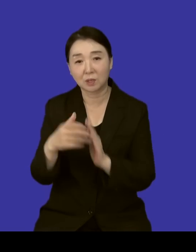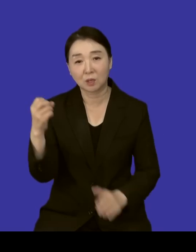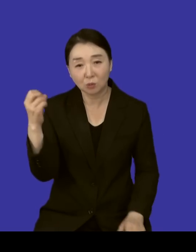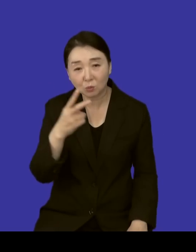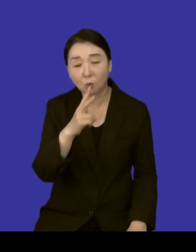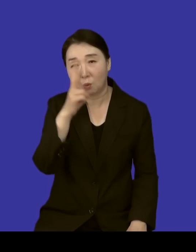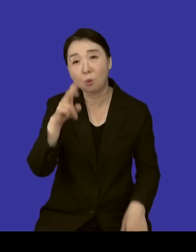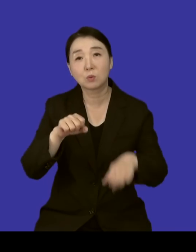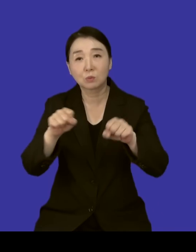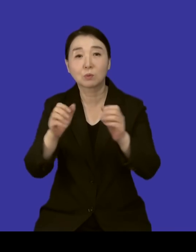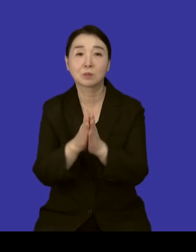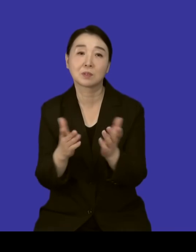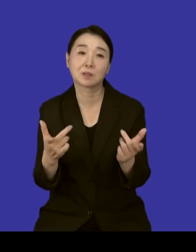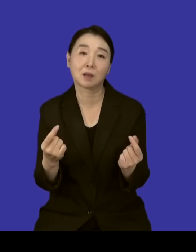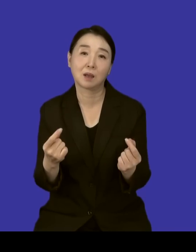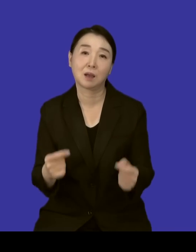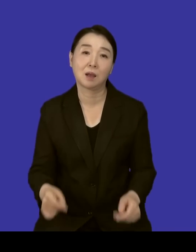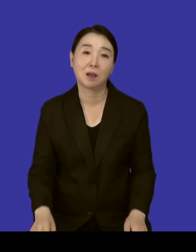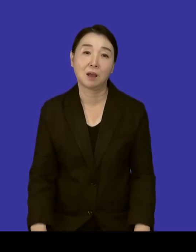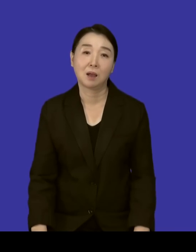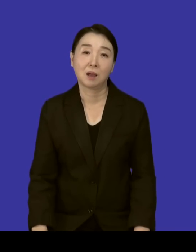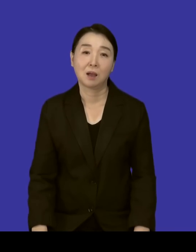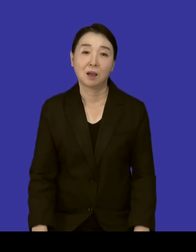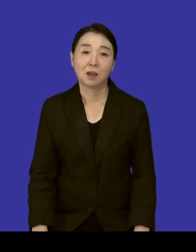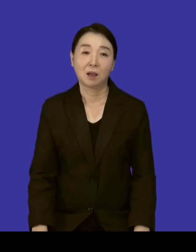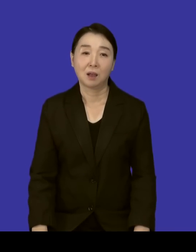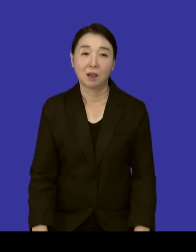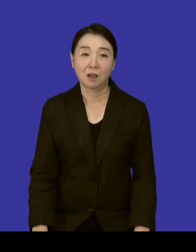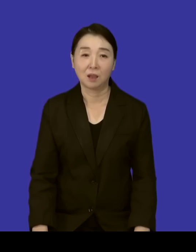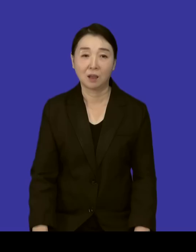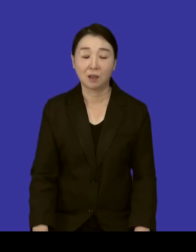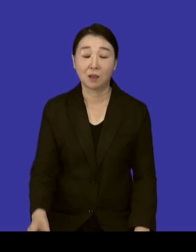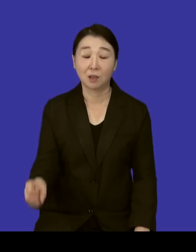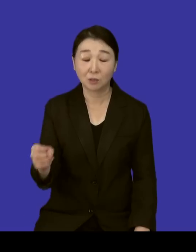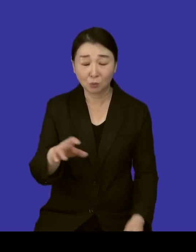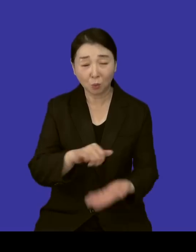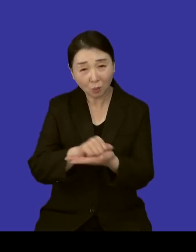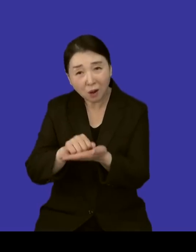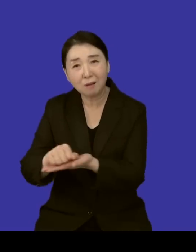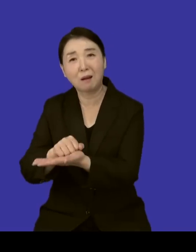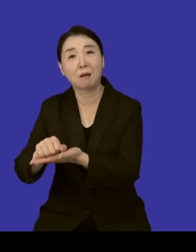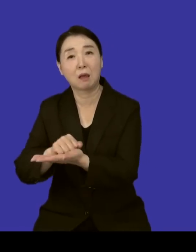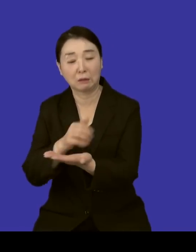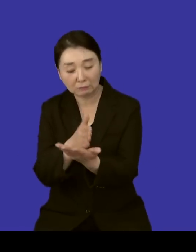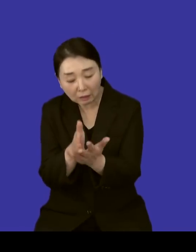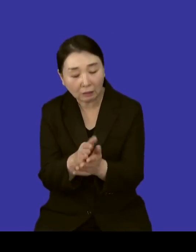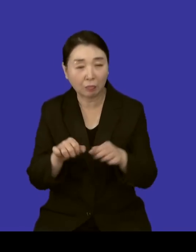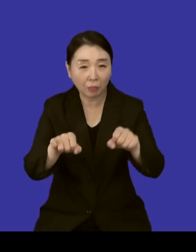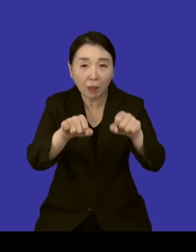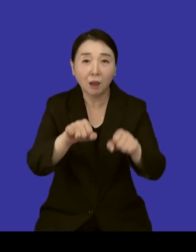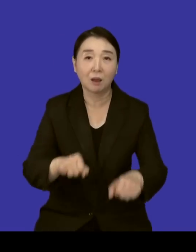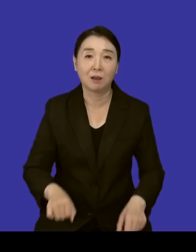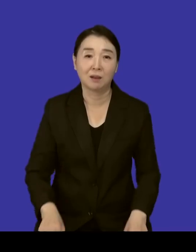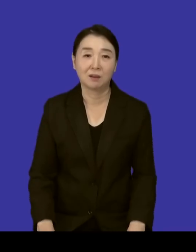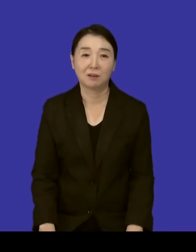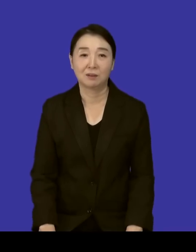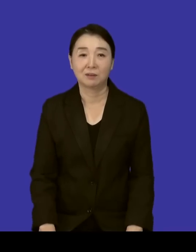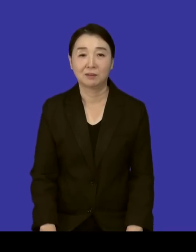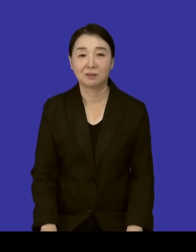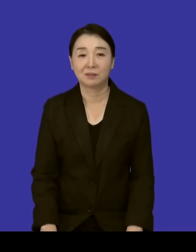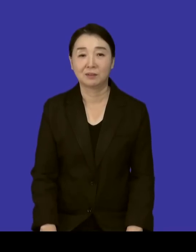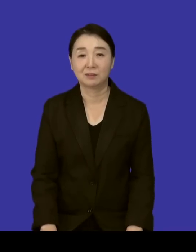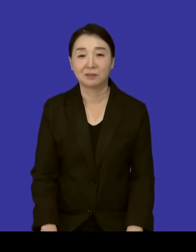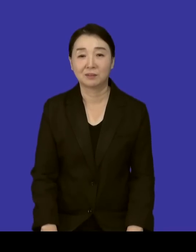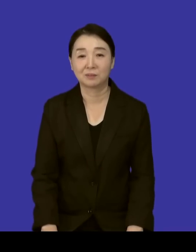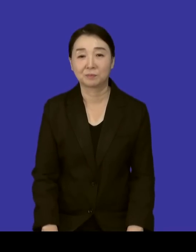오후 청소 들어가서 또 그냥 또 아시걸레, 젖은 걸레, 마른 걸레, 기른 걸레, 윤내는 순서대로 걸레 또. 식으로 또 해야 돼. 어떻게 뭐